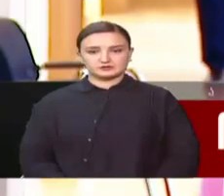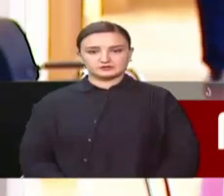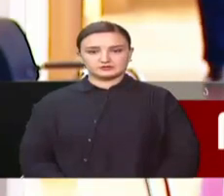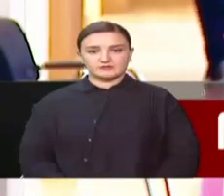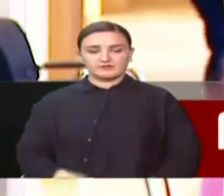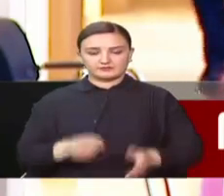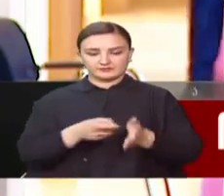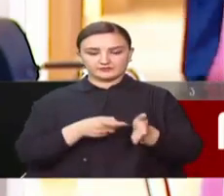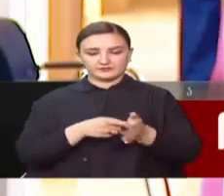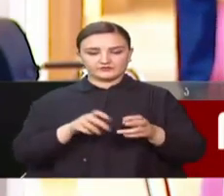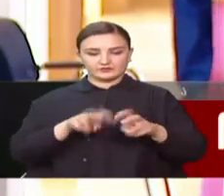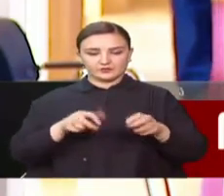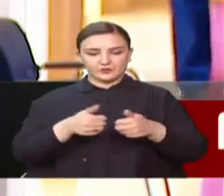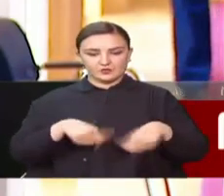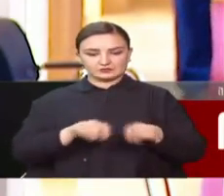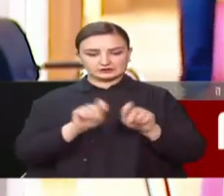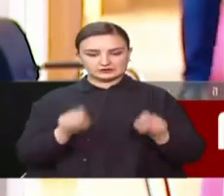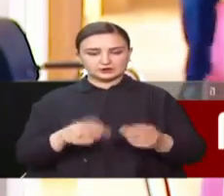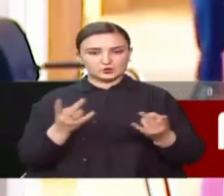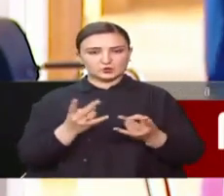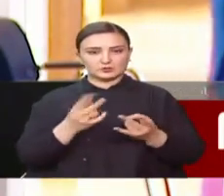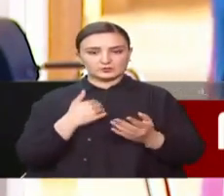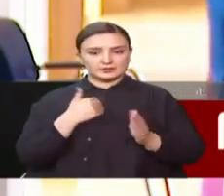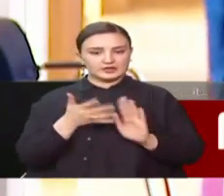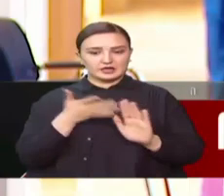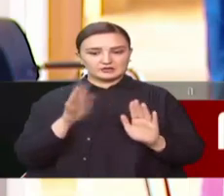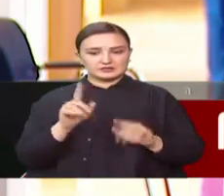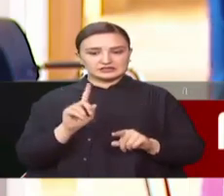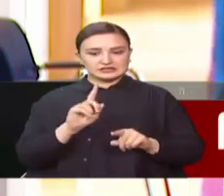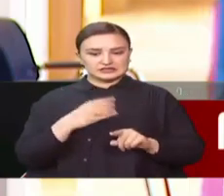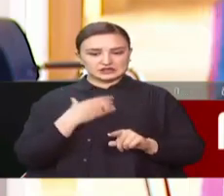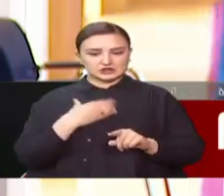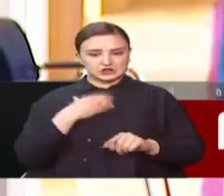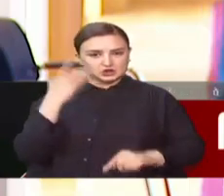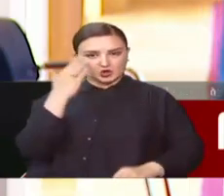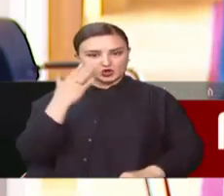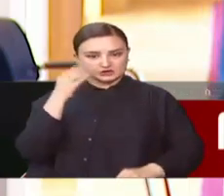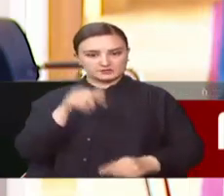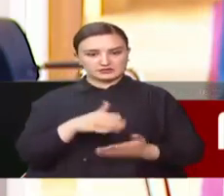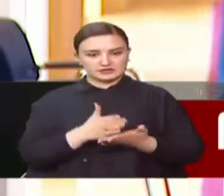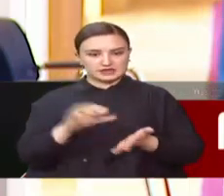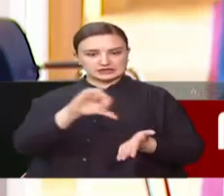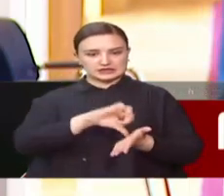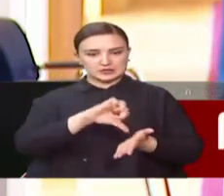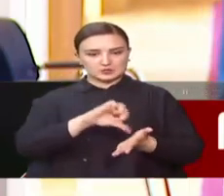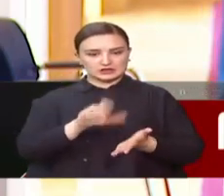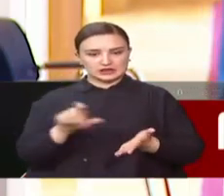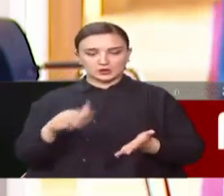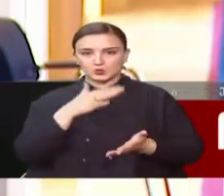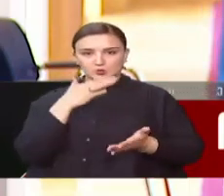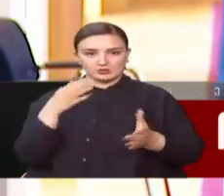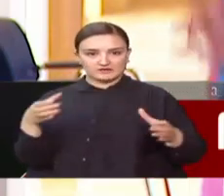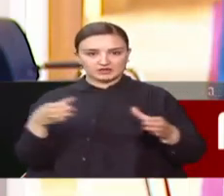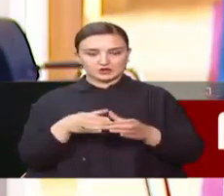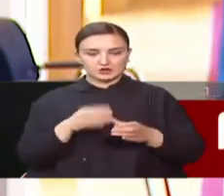შეიქმნა საგამოძიებო კომისია. მე არ მესმის უბრალოდ, რისი შეიძლება ეშინოდეს უმრავლესობას, რომელიც აქ არის წარმოდგენილი, რა ვიცი, მთელი უმრავლესობით,